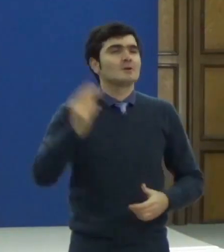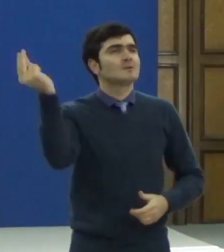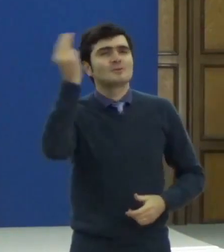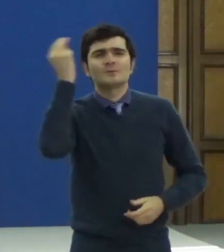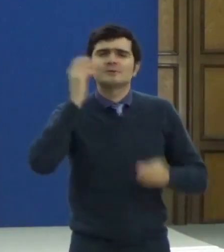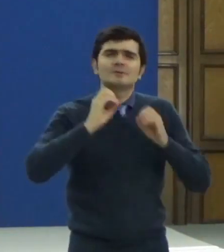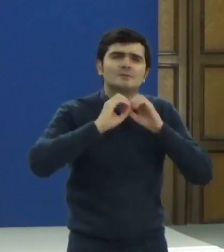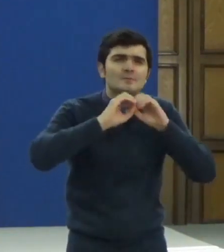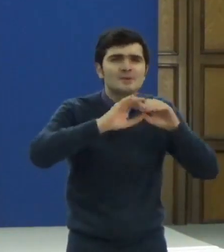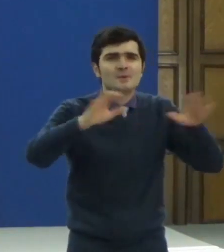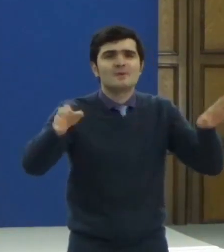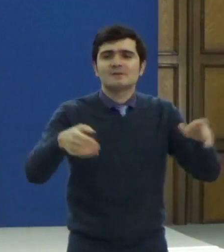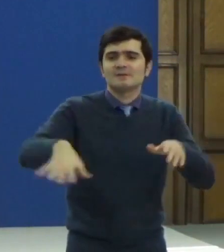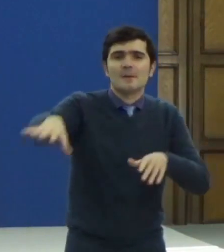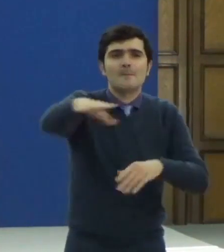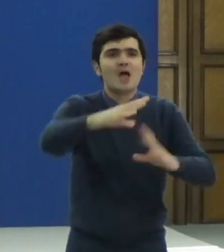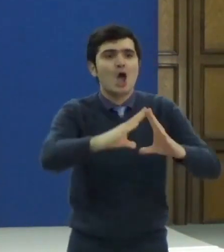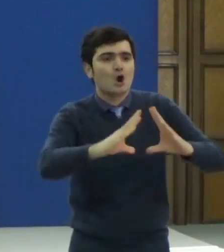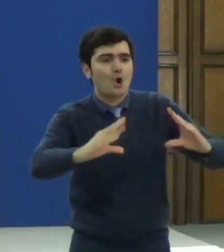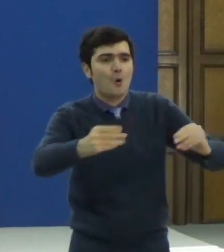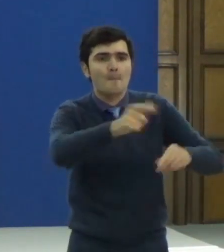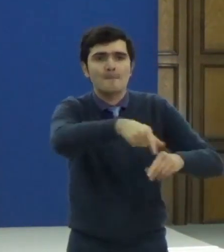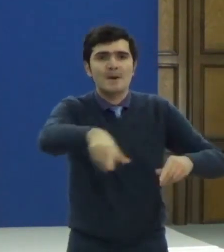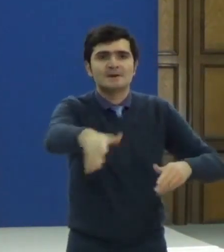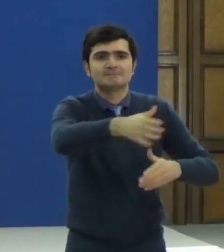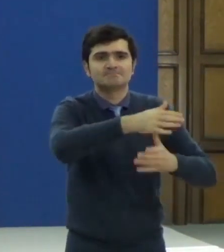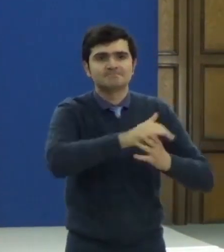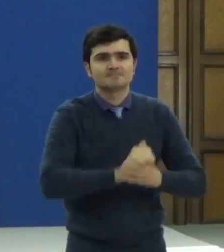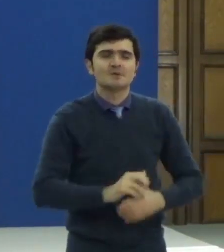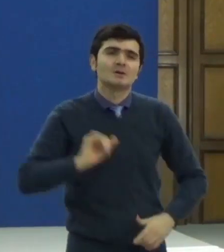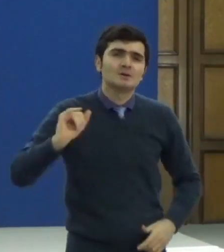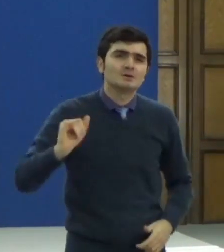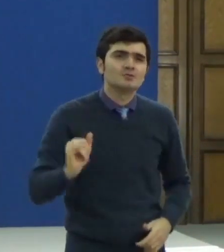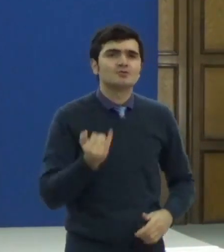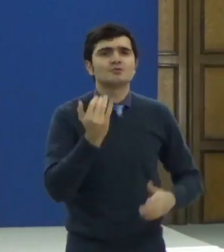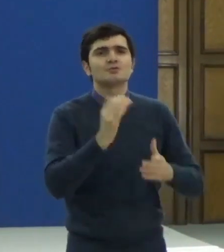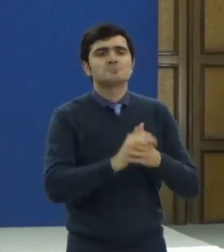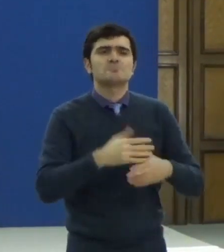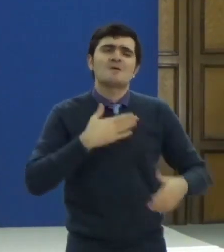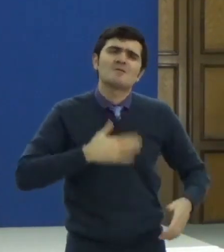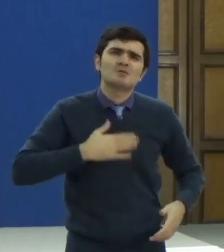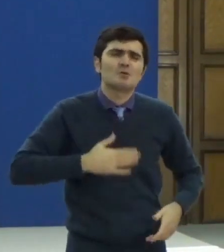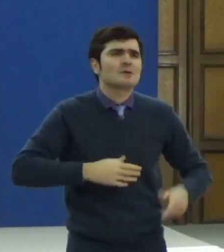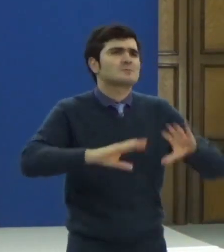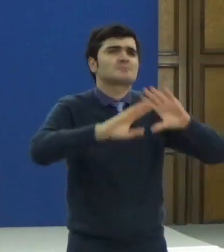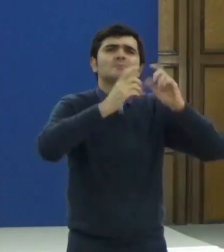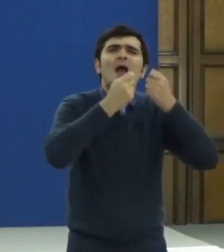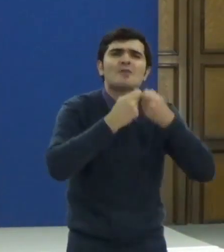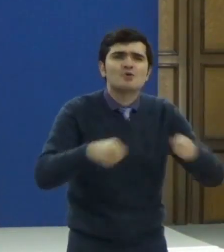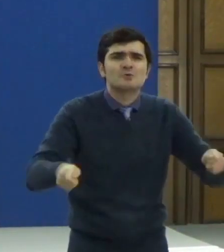Dumnezeu să-i binecuvânteze pe români și vă doresc tuturor